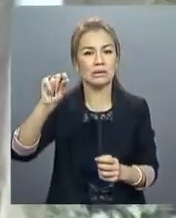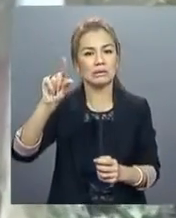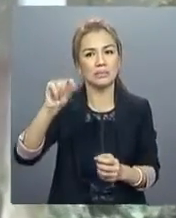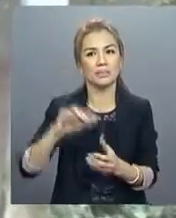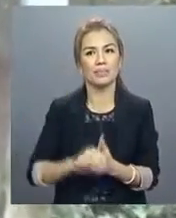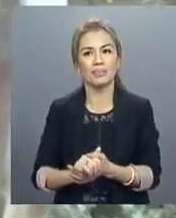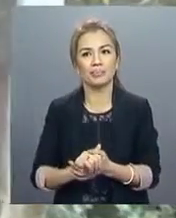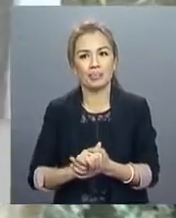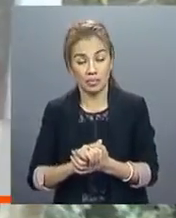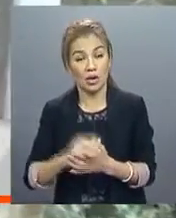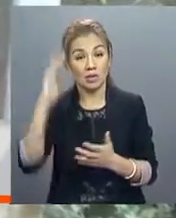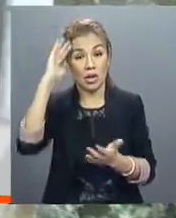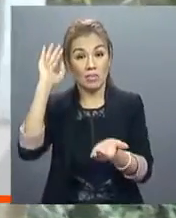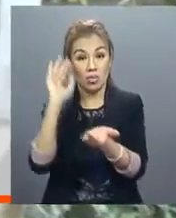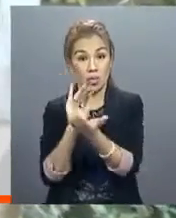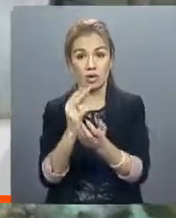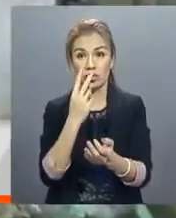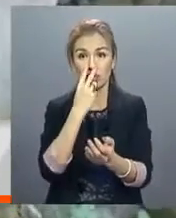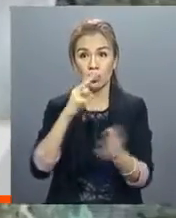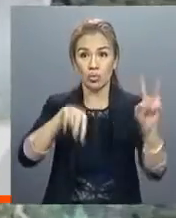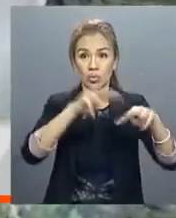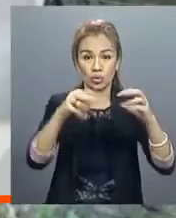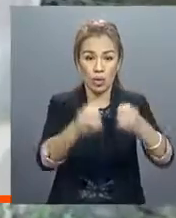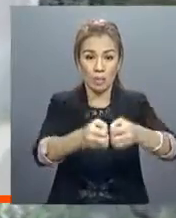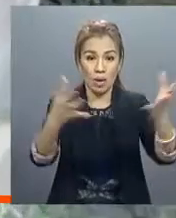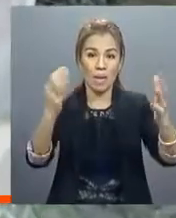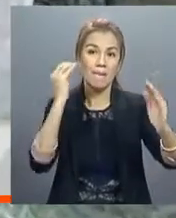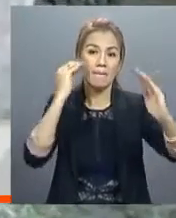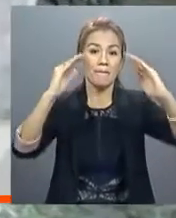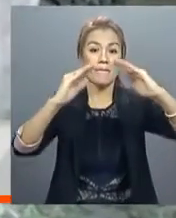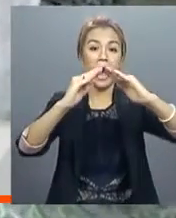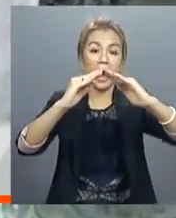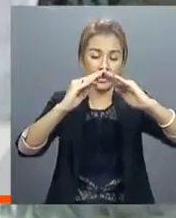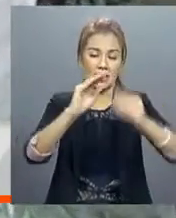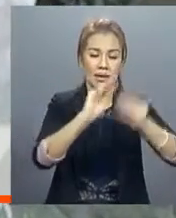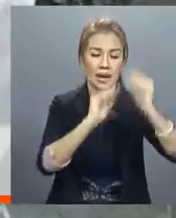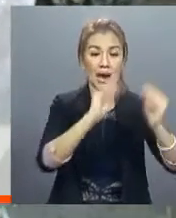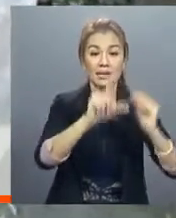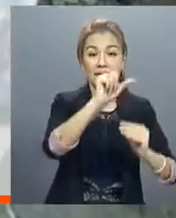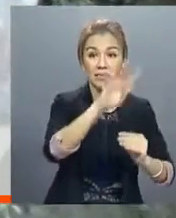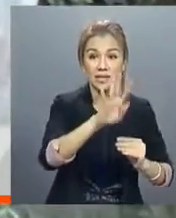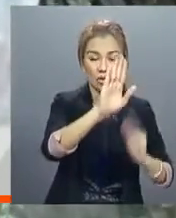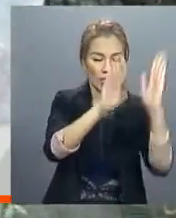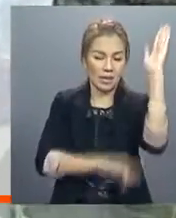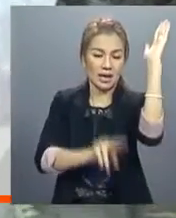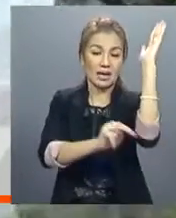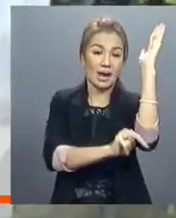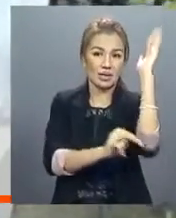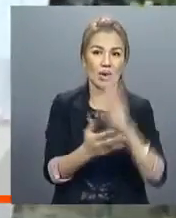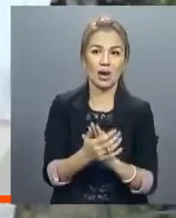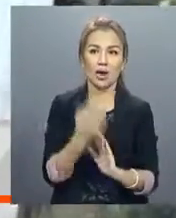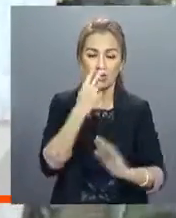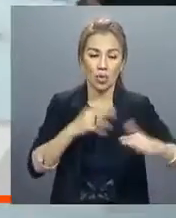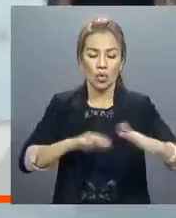ตำรวจชุดเก็บกู้วัตถุระเบิดจังหวัดนราธิวาสเข้าตรวจสอบบ้านเลขที่104ตำบลโต๊ะเดงอำเภอสวยปาดีจังหวัดนราธิวาสเพื่อหาหลักฐาน